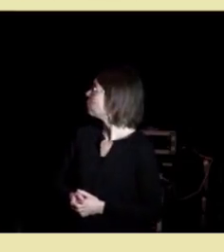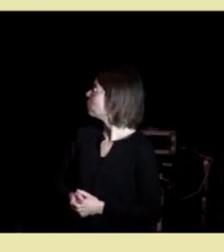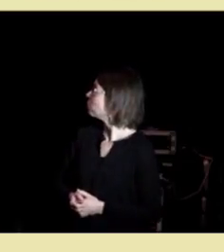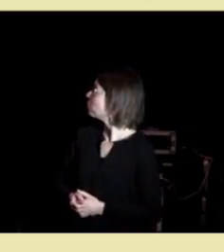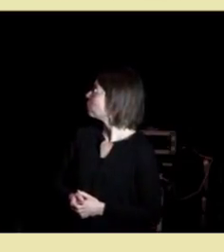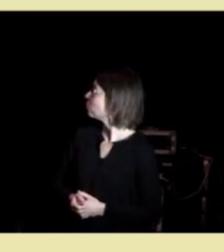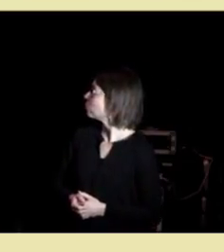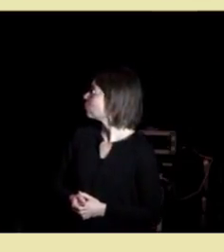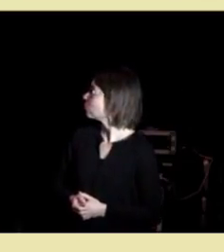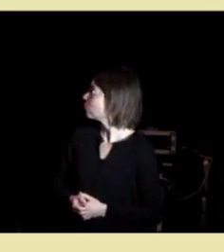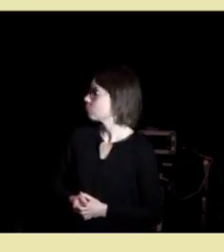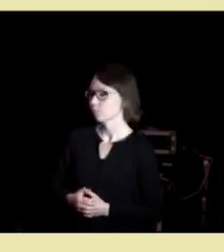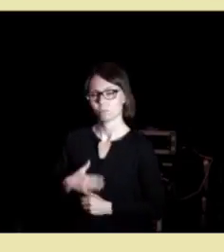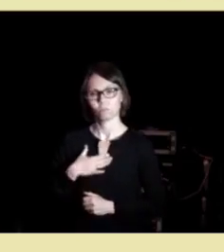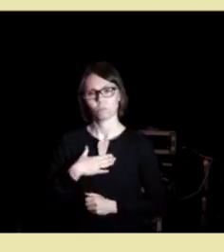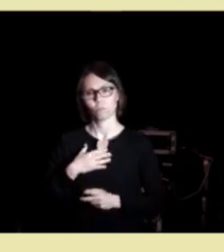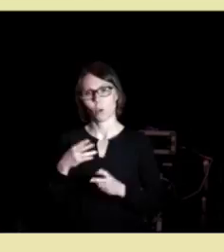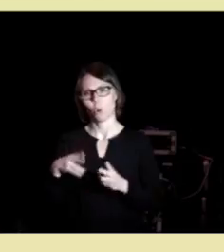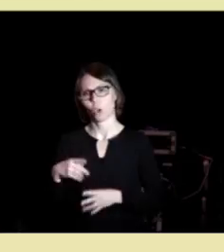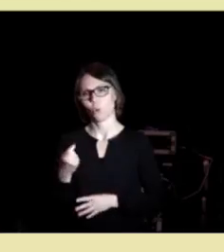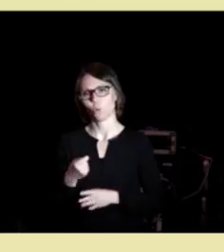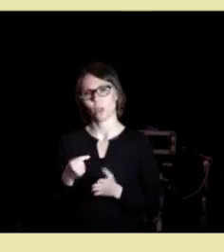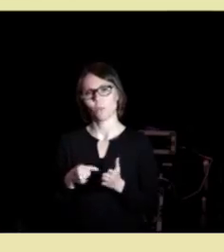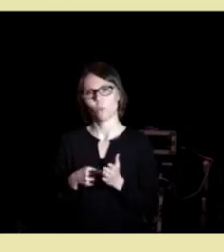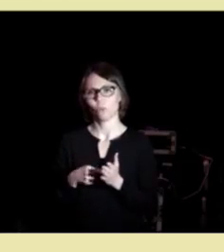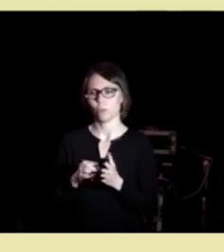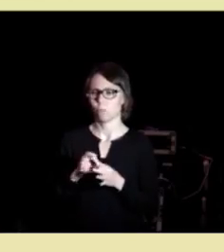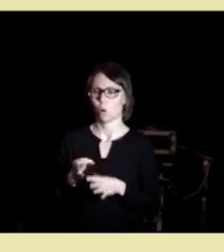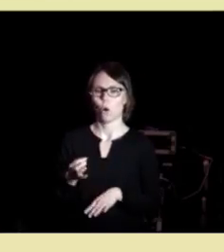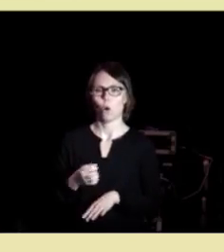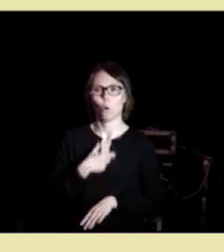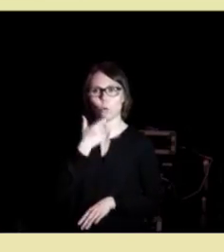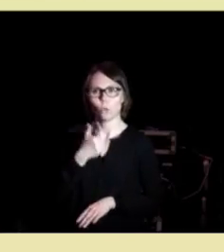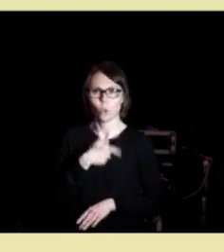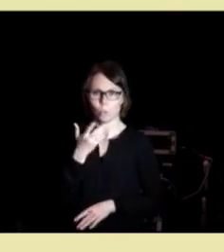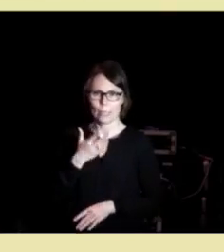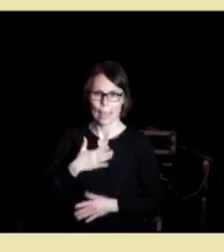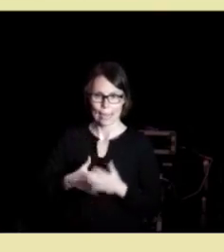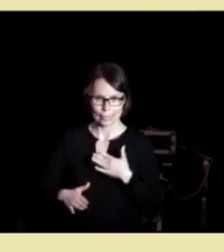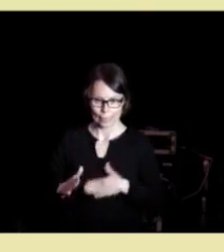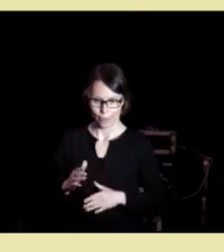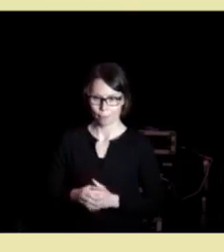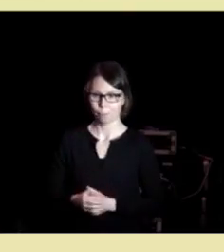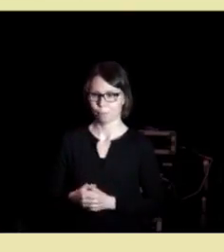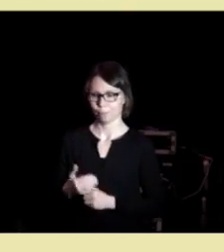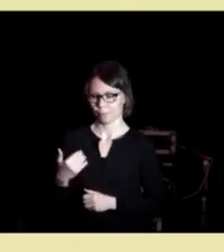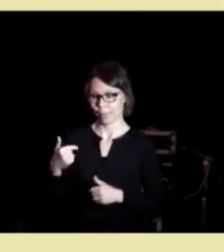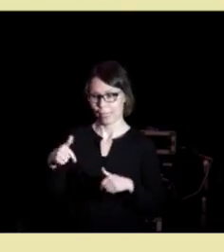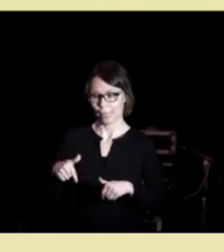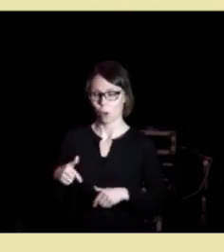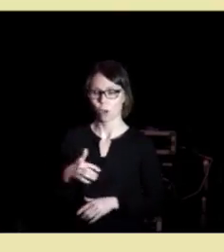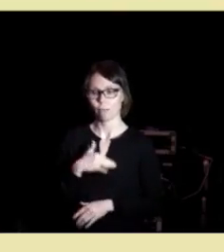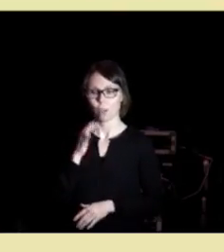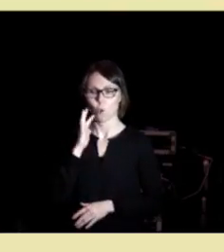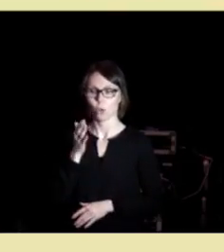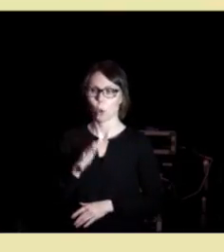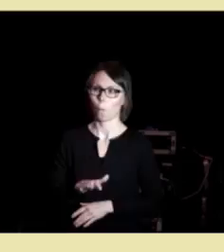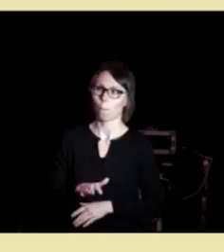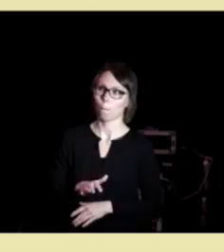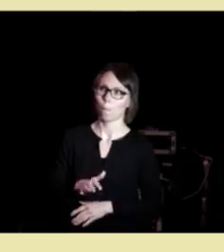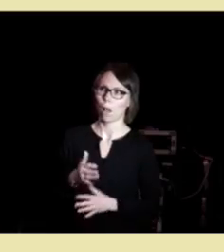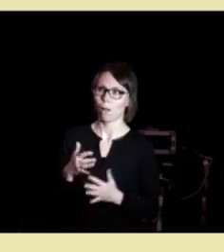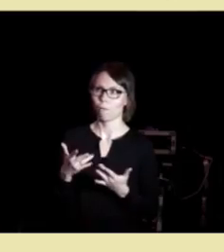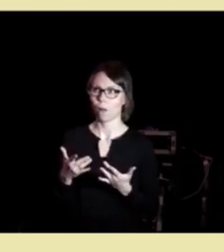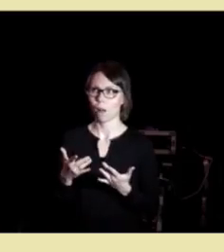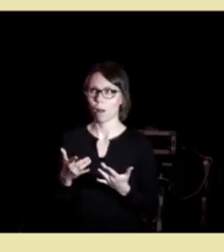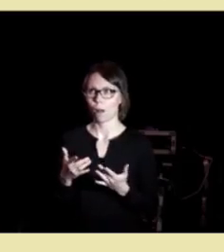Jeg vil bruke et par minutter på ungdomshelse. Vi har hørt litt i dag om hva